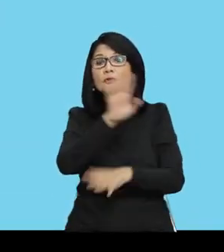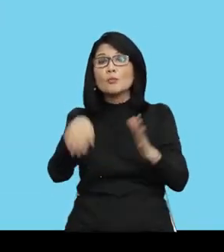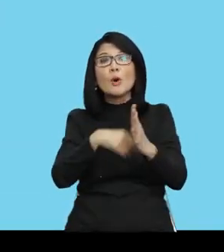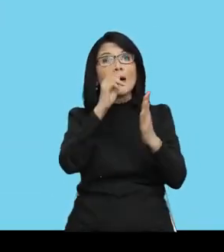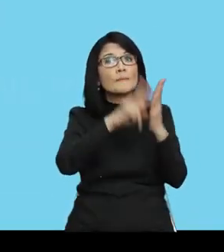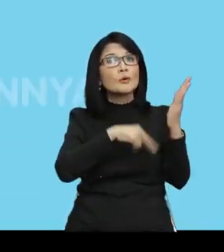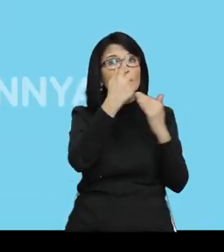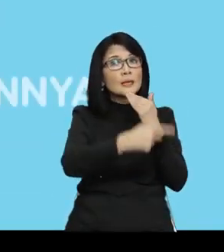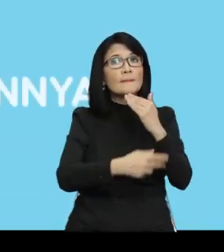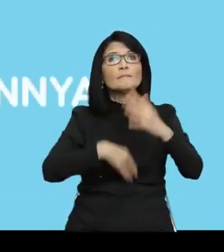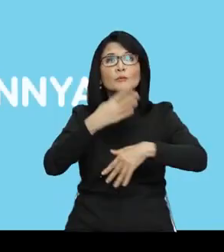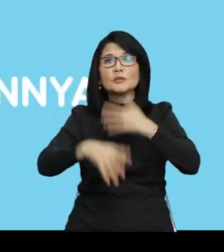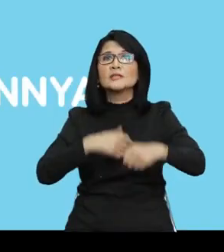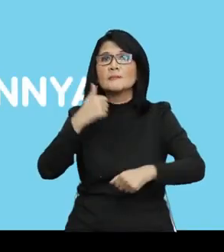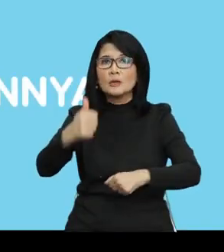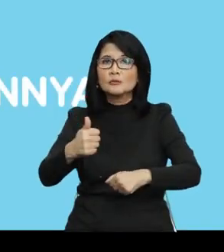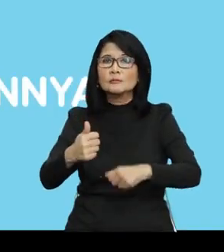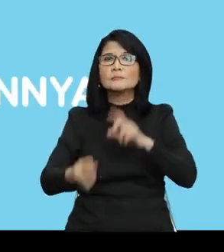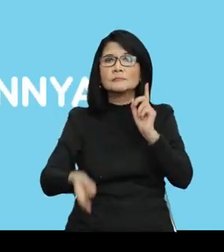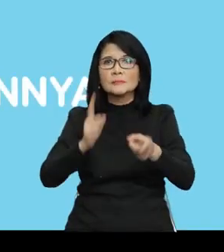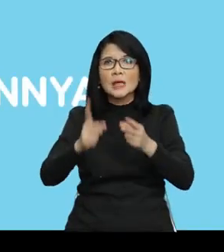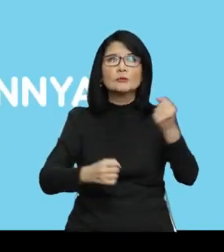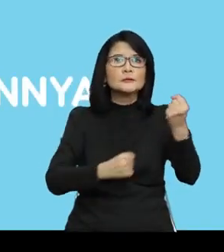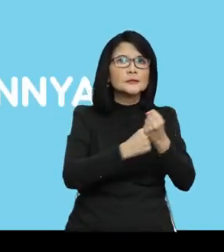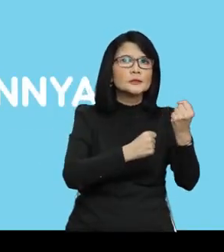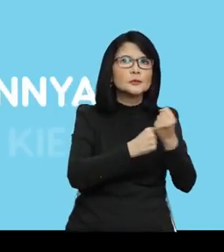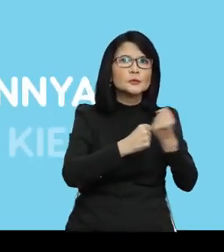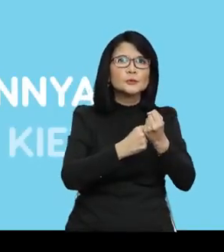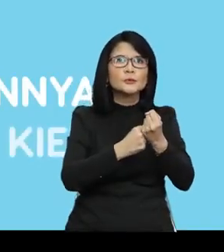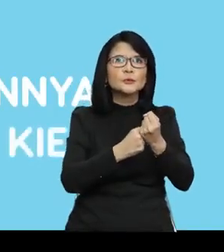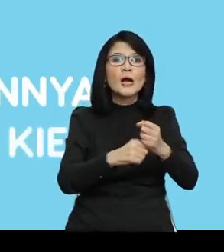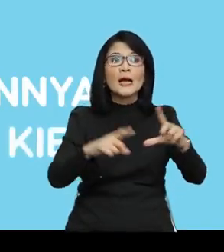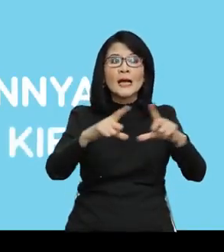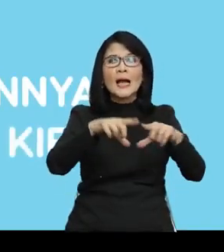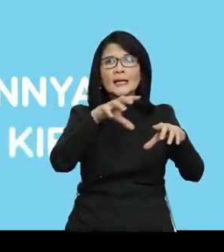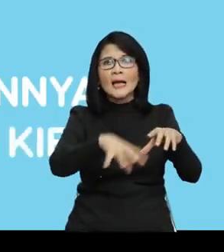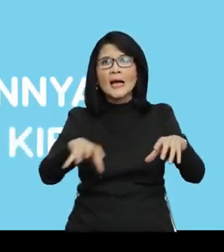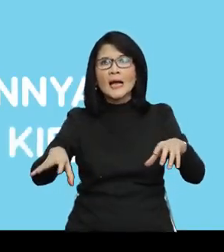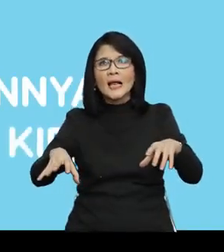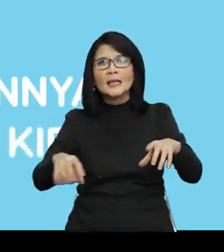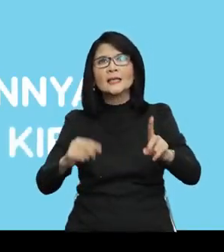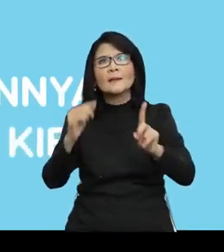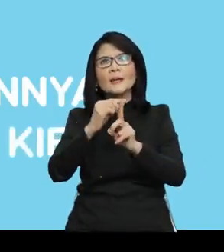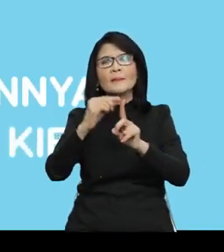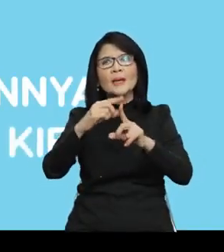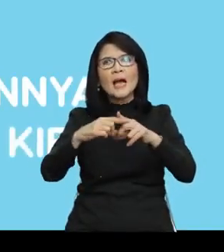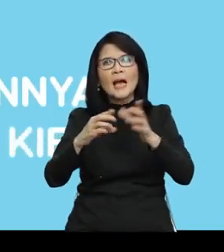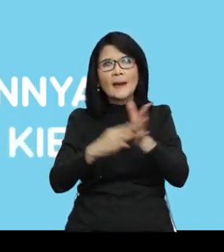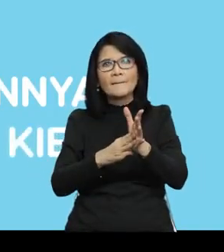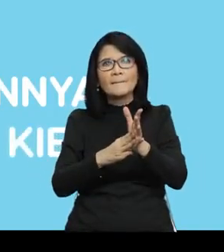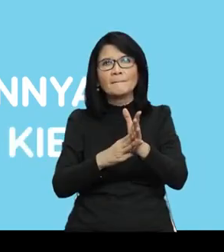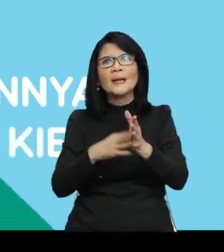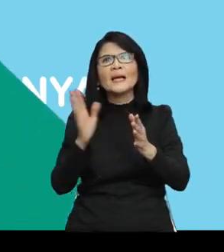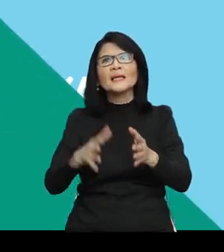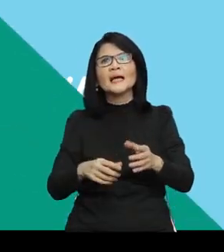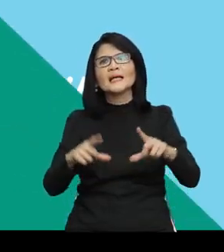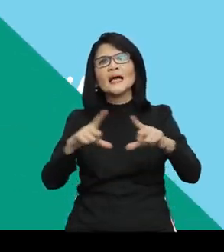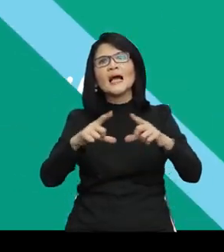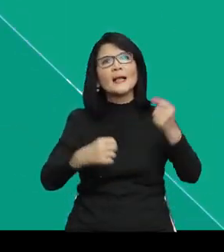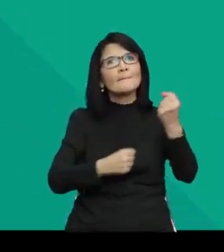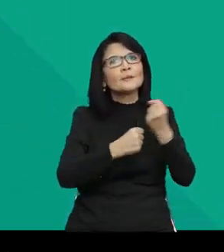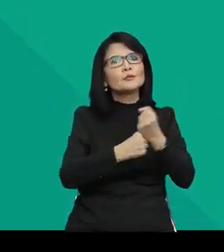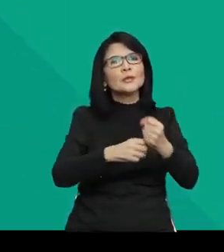tersebut akan terlaksana dengan baik apabila didukung dengan ketersediaan logistik PPAM dan sarana penunjang